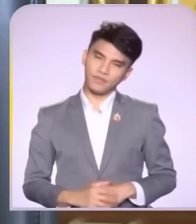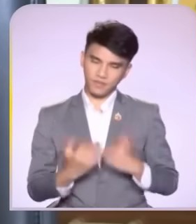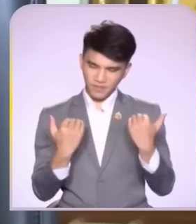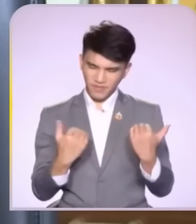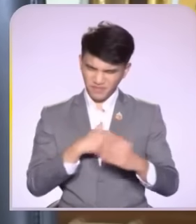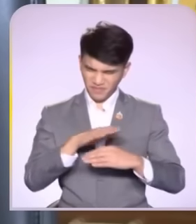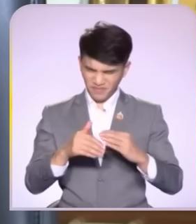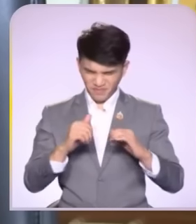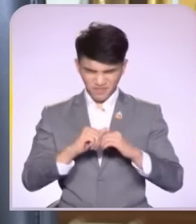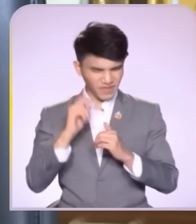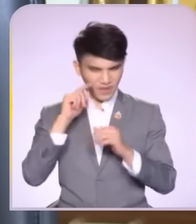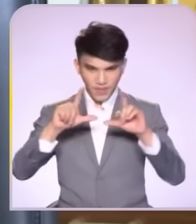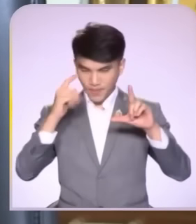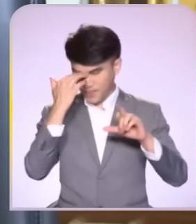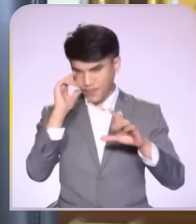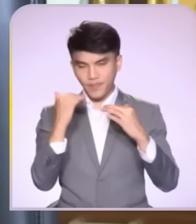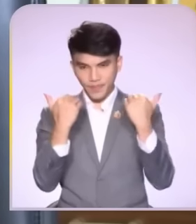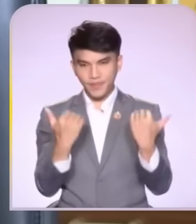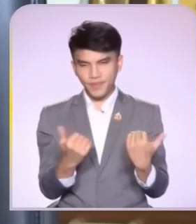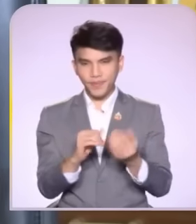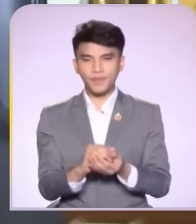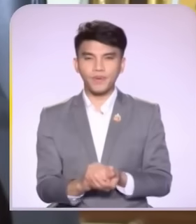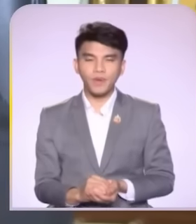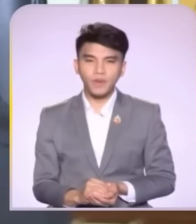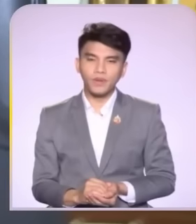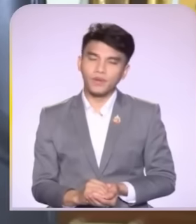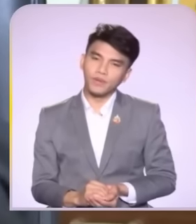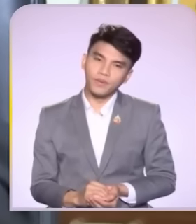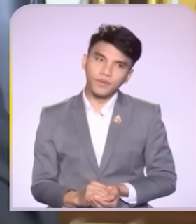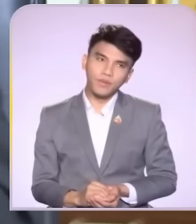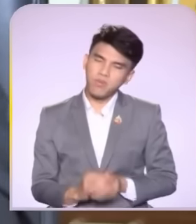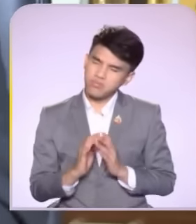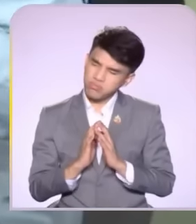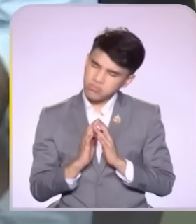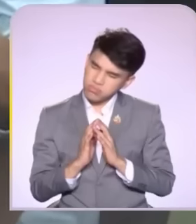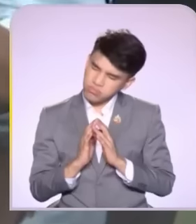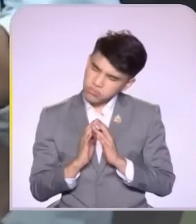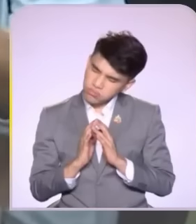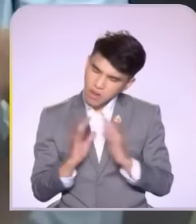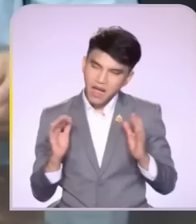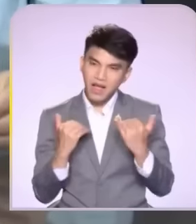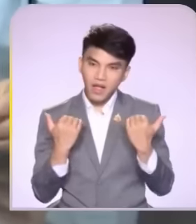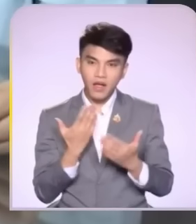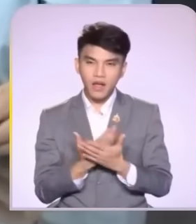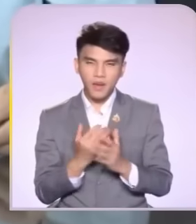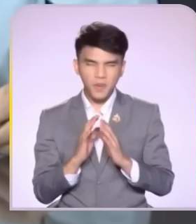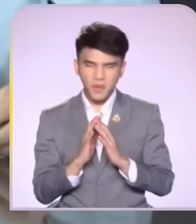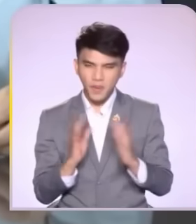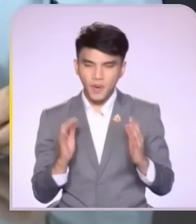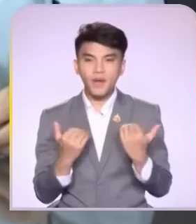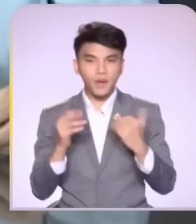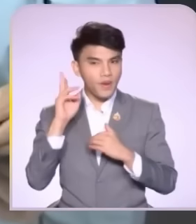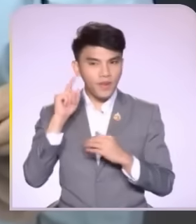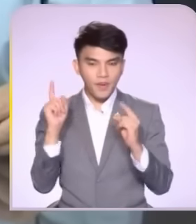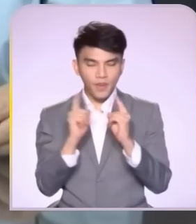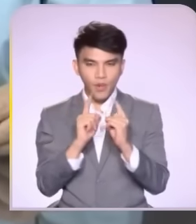ว่าเรื่องนี้มันเป็นเรื่องใหญ่เพราะผู้เสียหายนะที่เขาบอกนะว่าผู้เสียหายเยอะหลายคนแล้วเงินจำนวนมากทีมข่